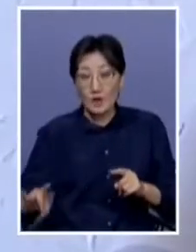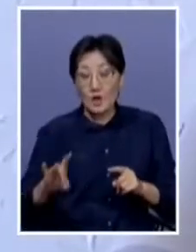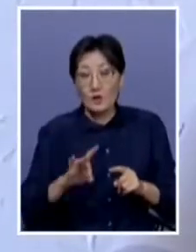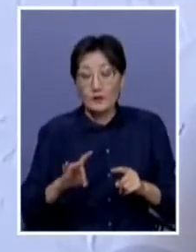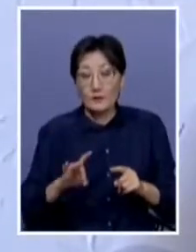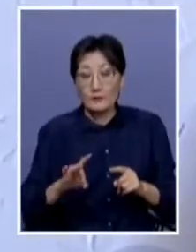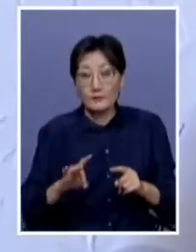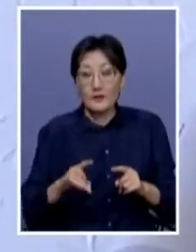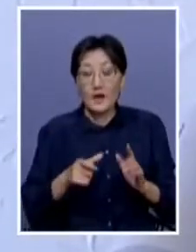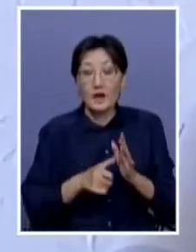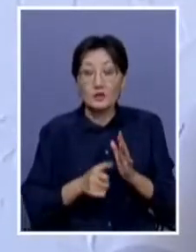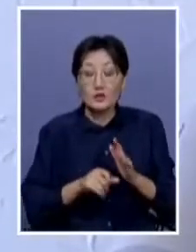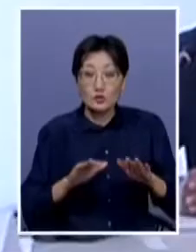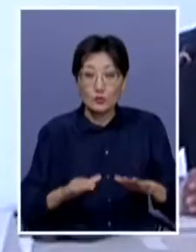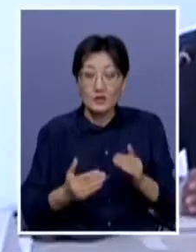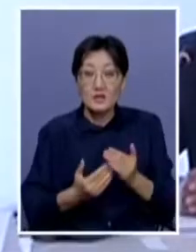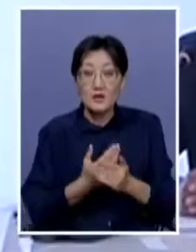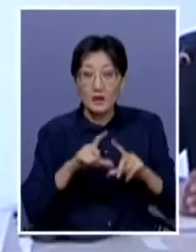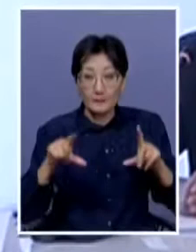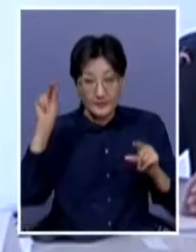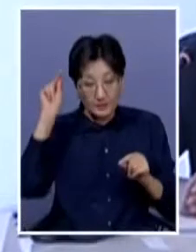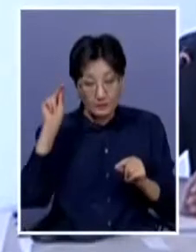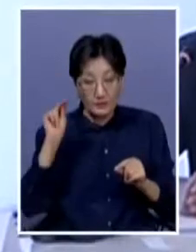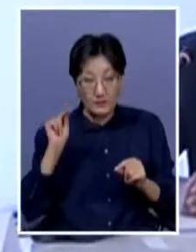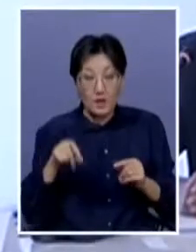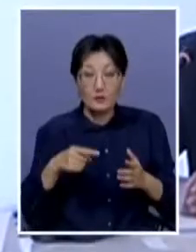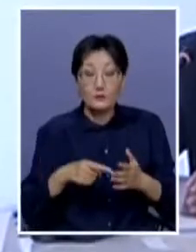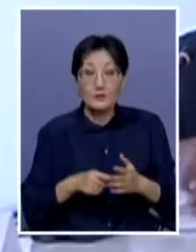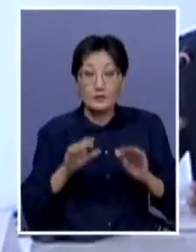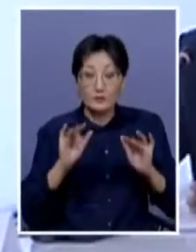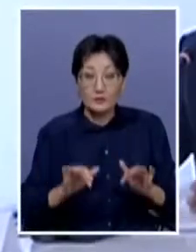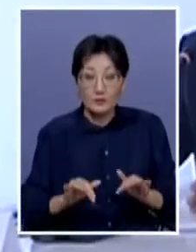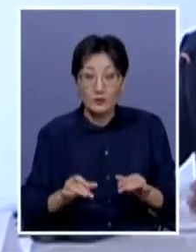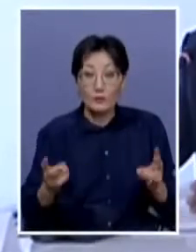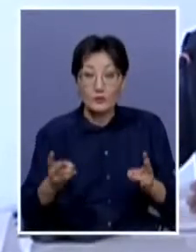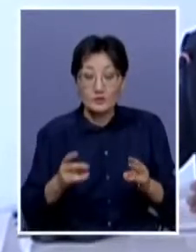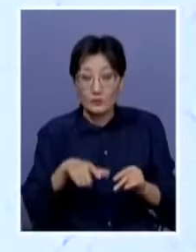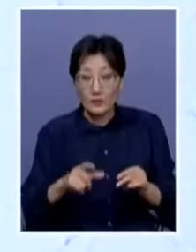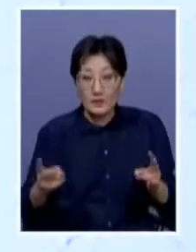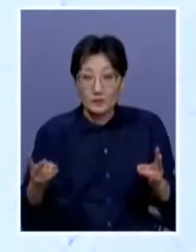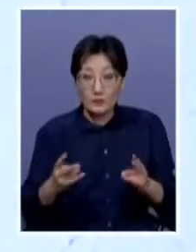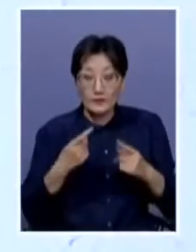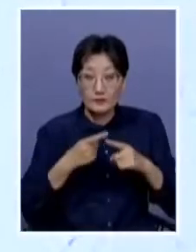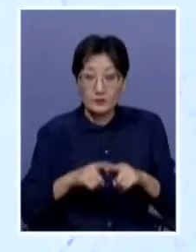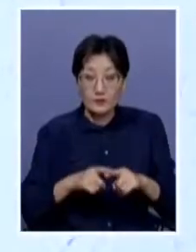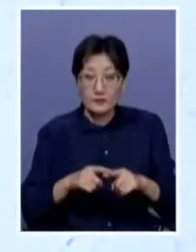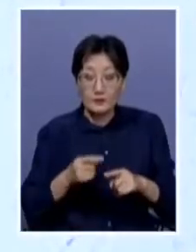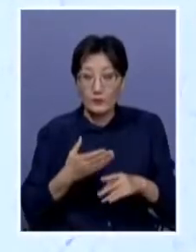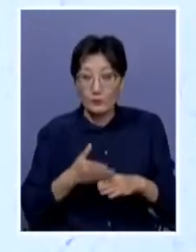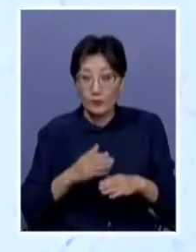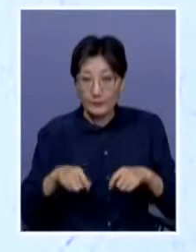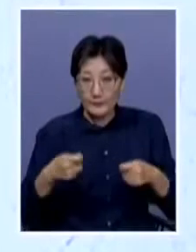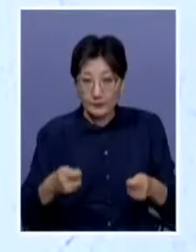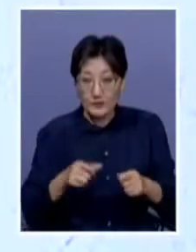шағын ауданындағы 600 орындық жаңа мектеп. Сондай-ақ қаладағы компьютерге мұқтаж жандарға тиісті техниканы бөліп беру мәселесі